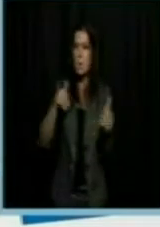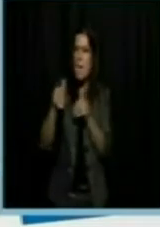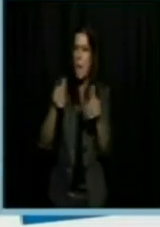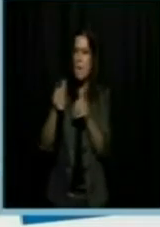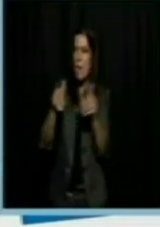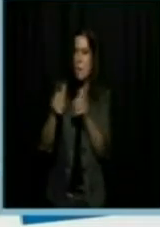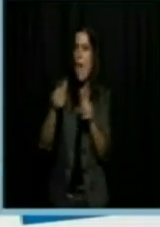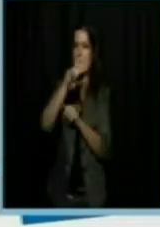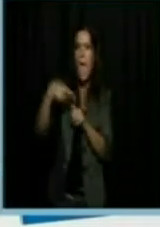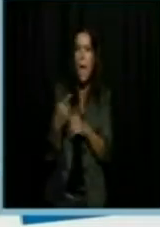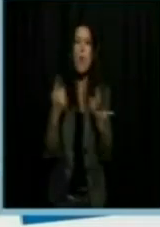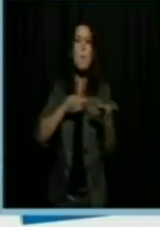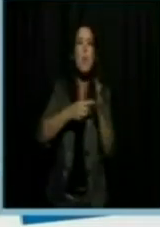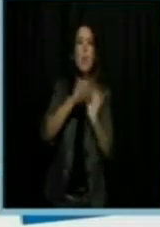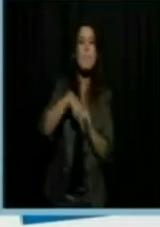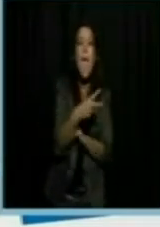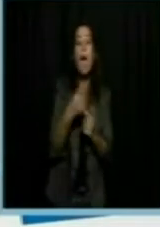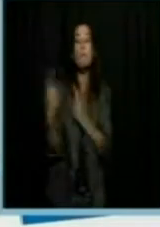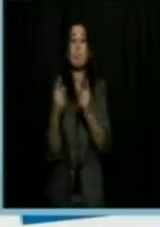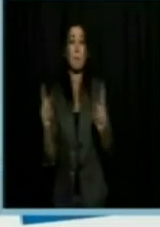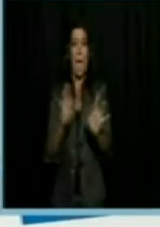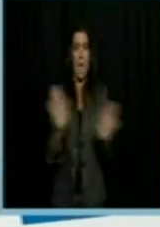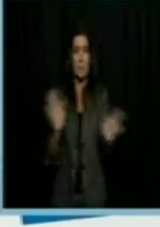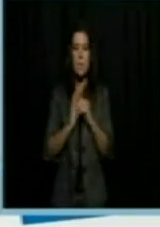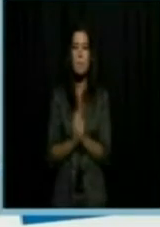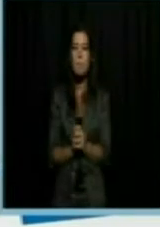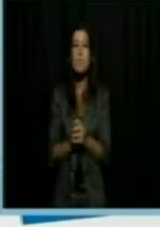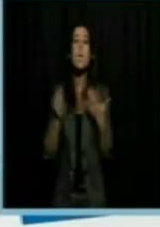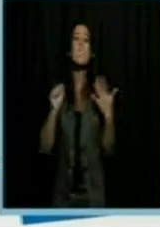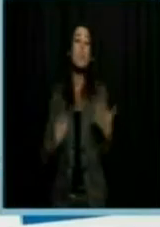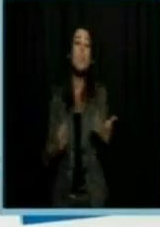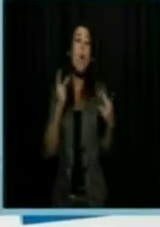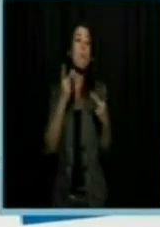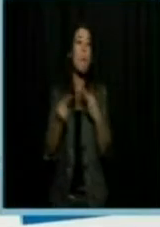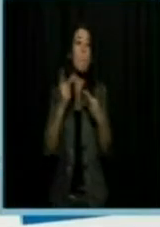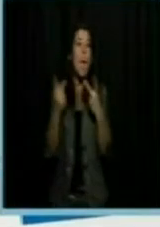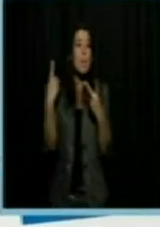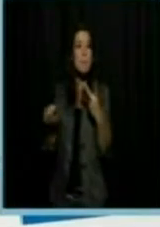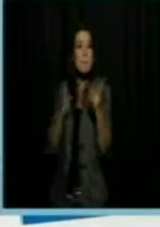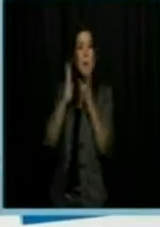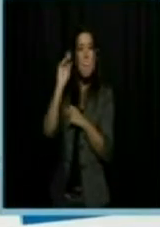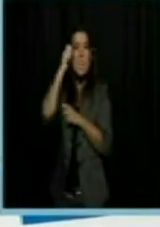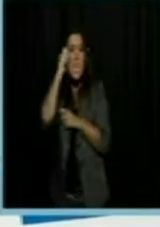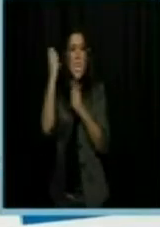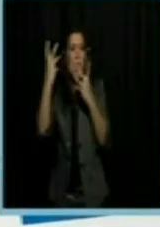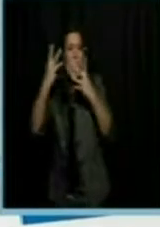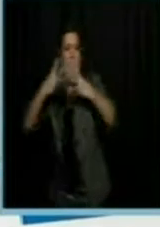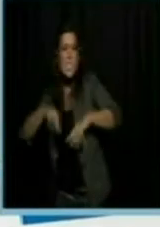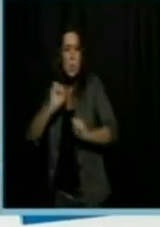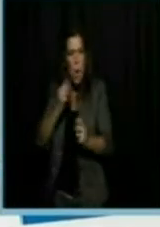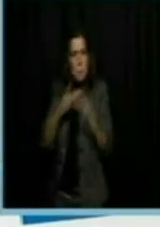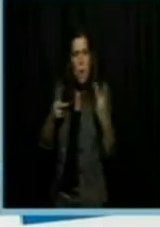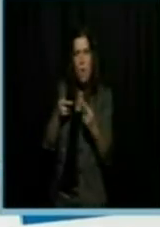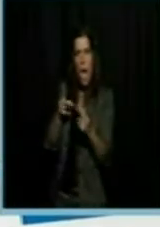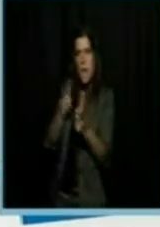alcuni casi. Si può fare, si può cercare di sconfiggere questi signori qui, si può cercare di